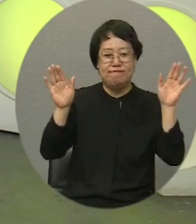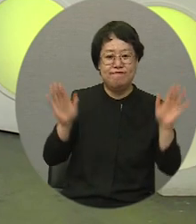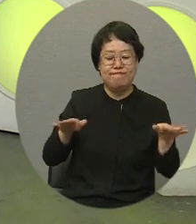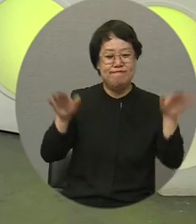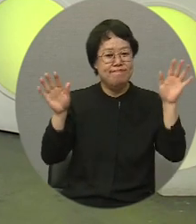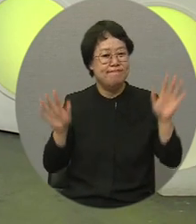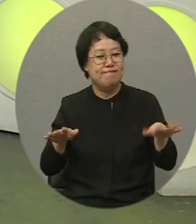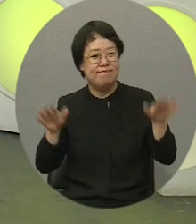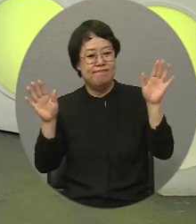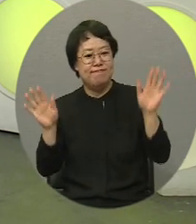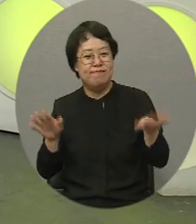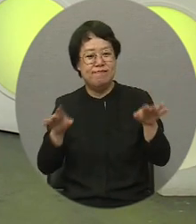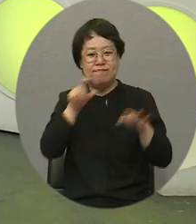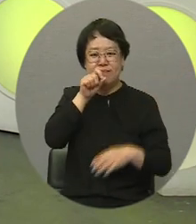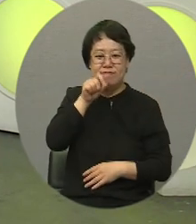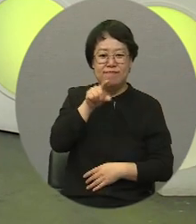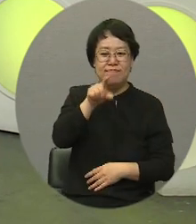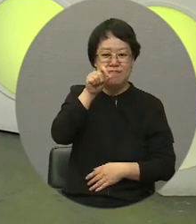지지배배